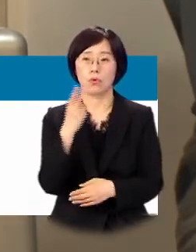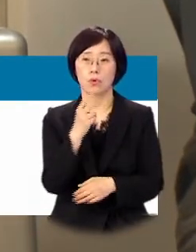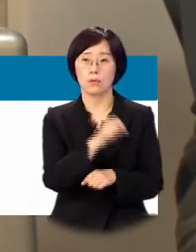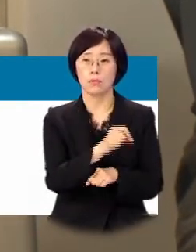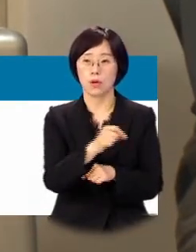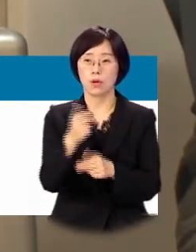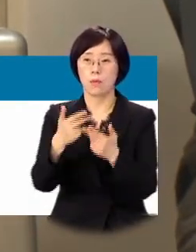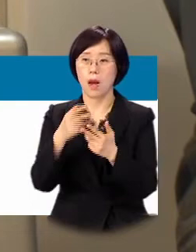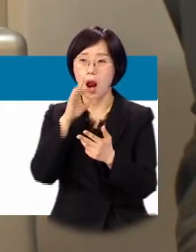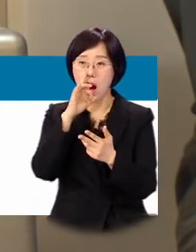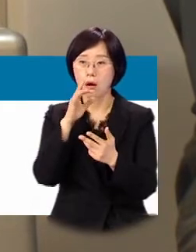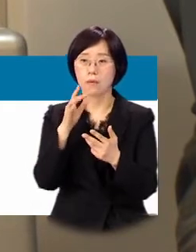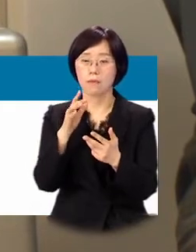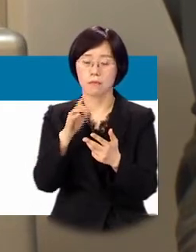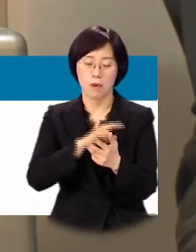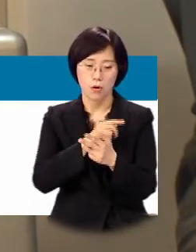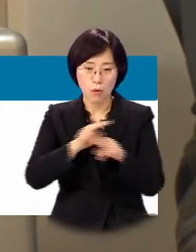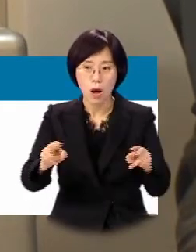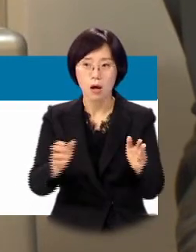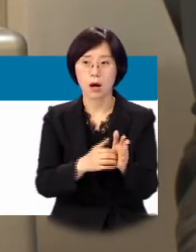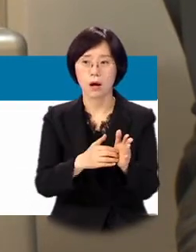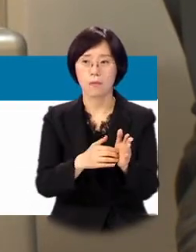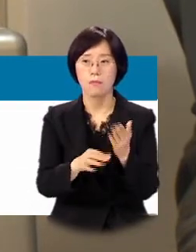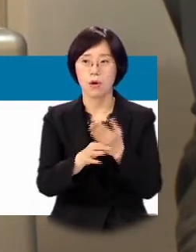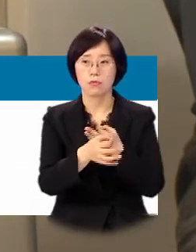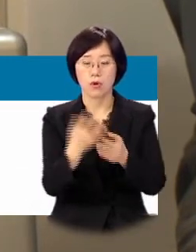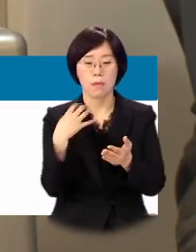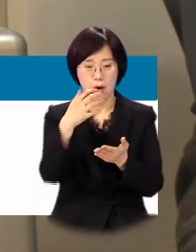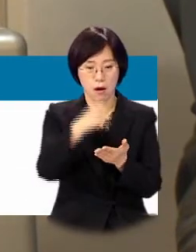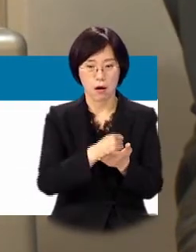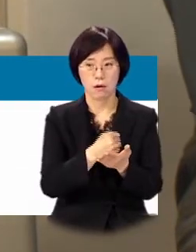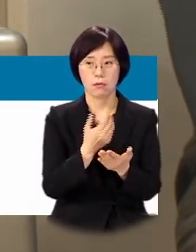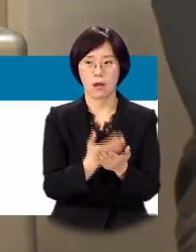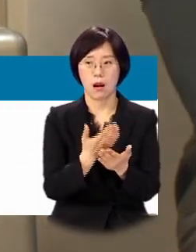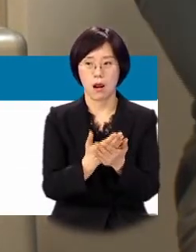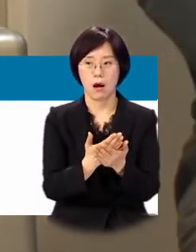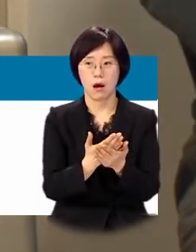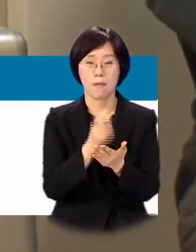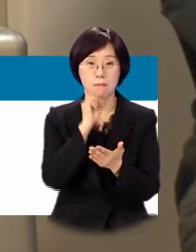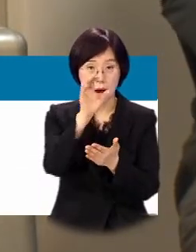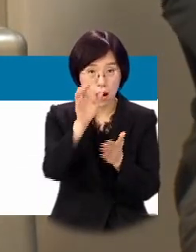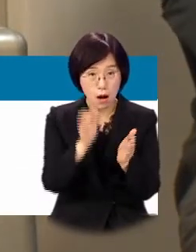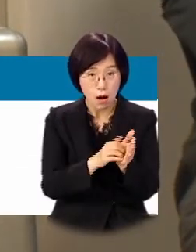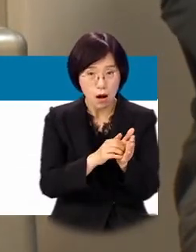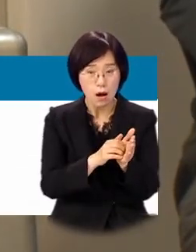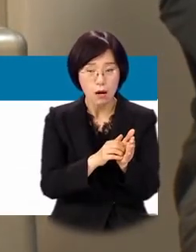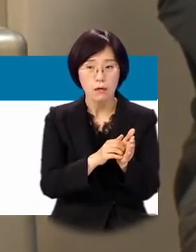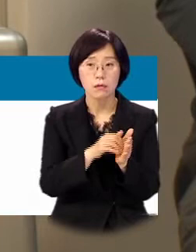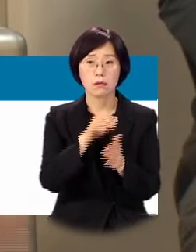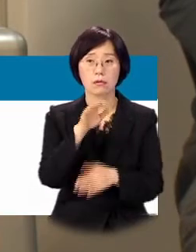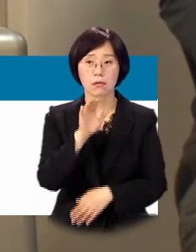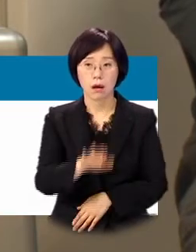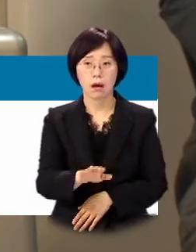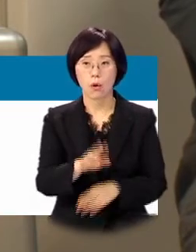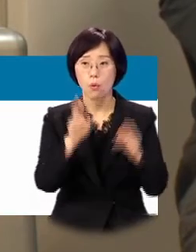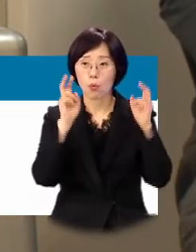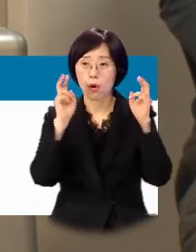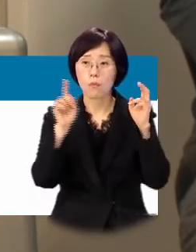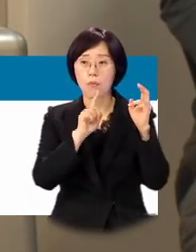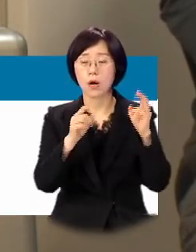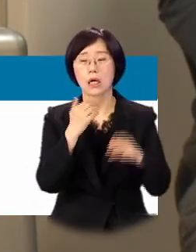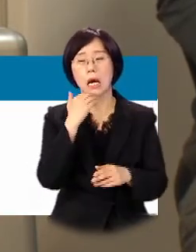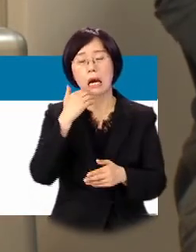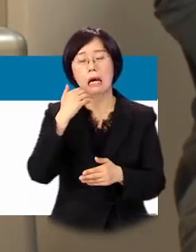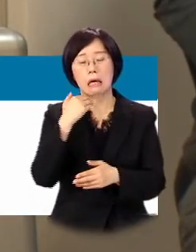사무실에서 협동이 안 되고 면허 취소가 됐으니까 출자금을 이제 반환해달라. 그러니까 회사 쪽에서는 이제